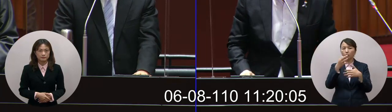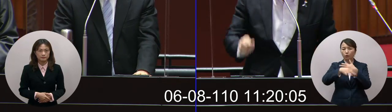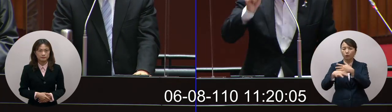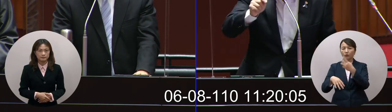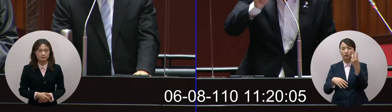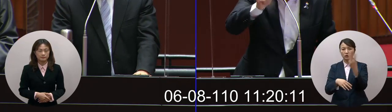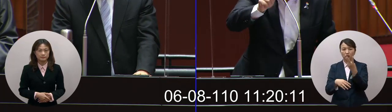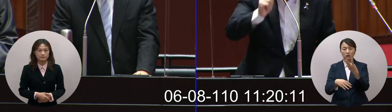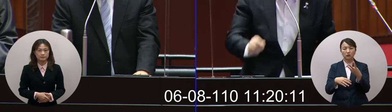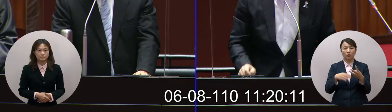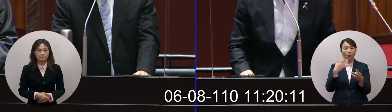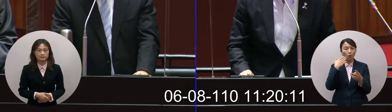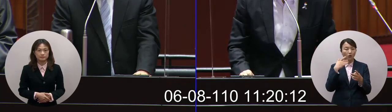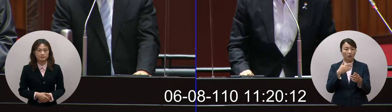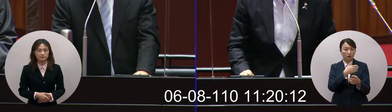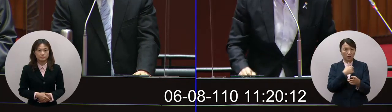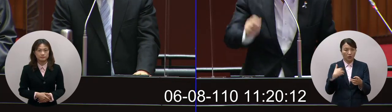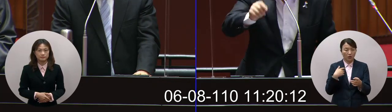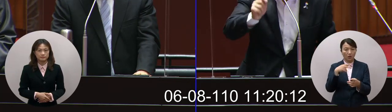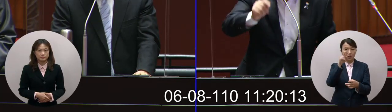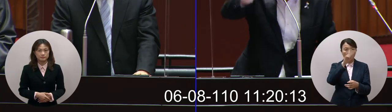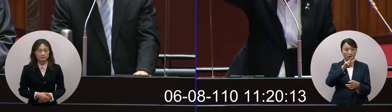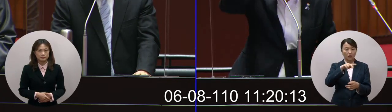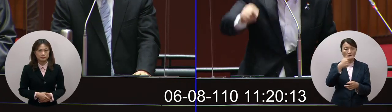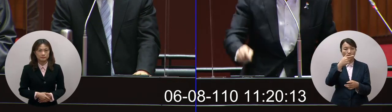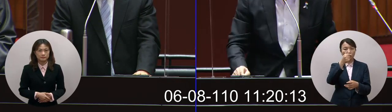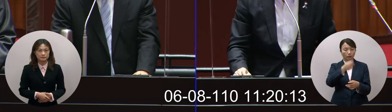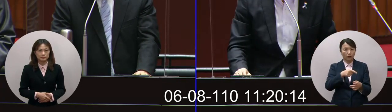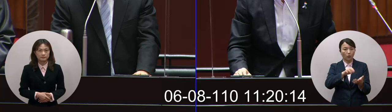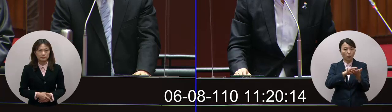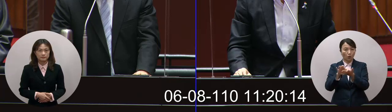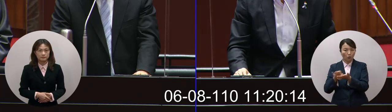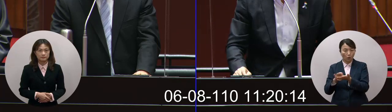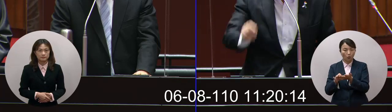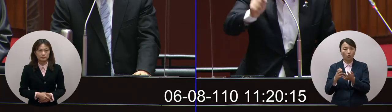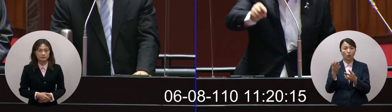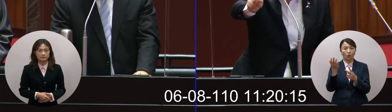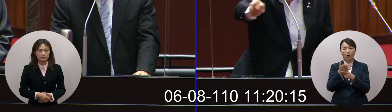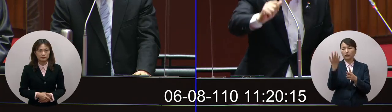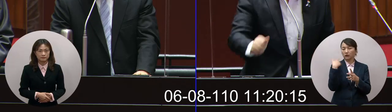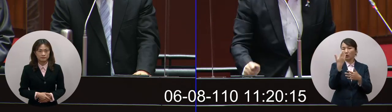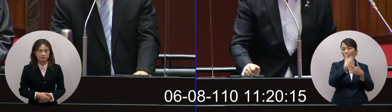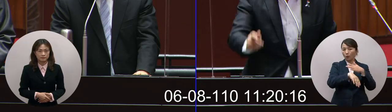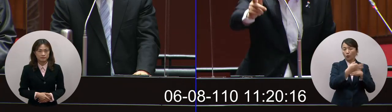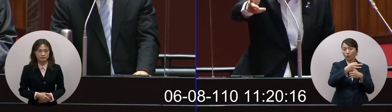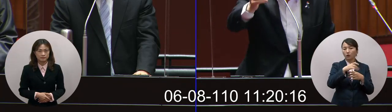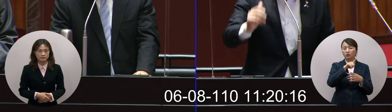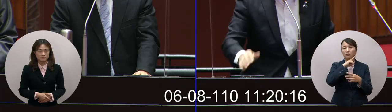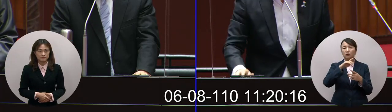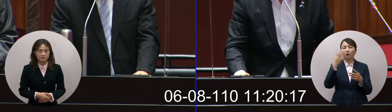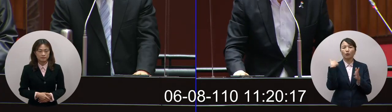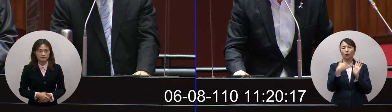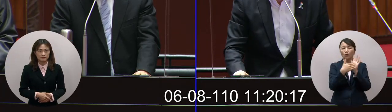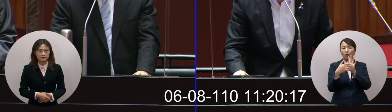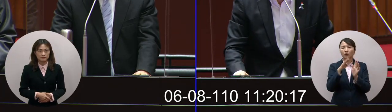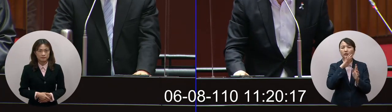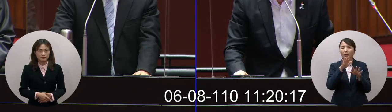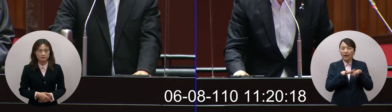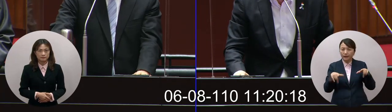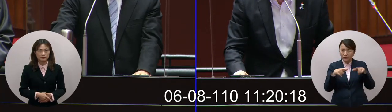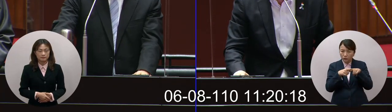建议讲吼，哪会当应用即种2600亿，会当应用进前哦4200亿开未了，或者咱有相关的计划，仿照那个